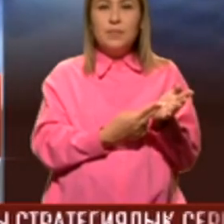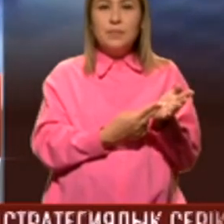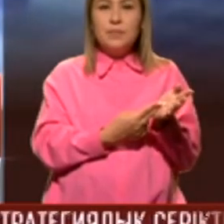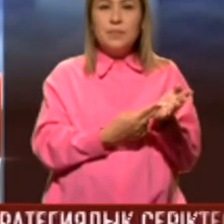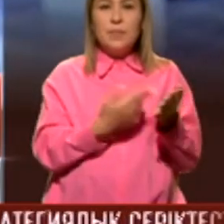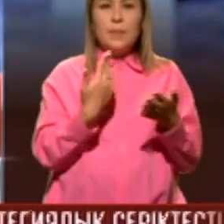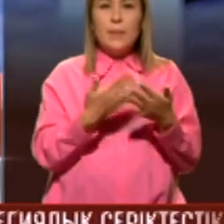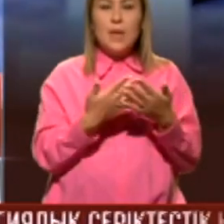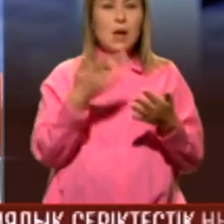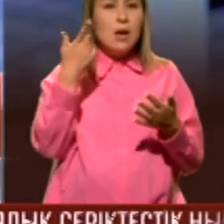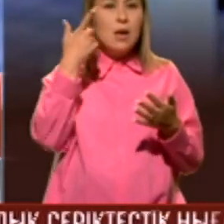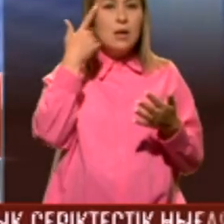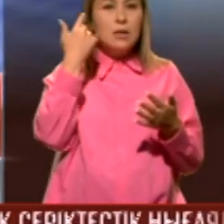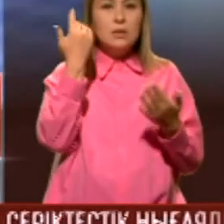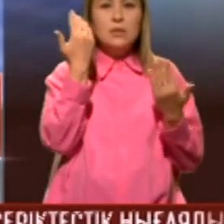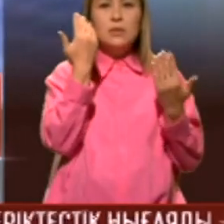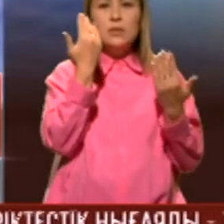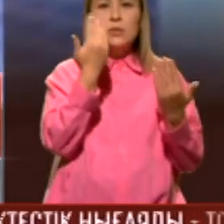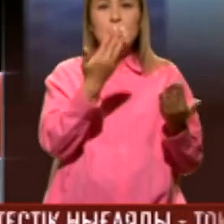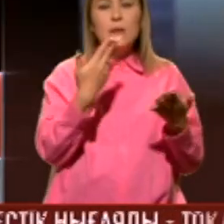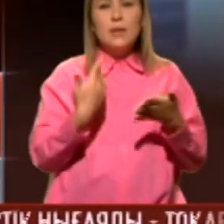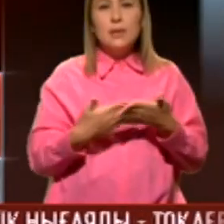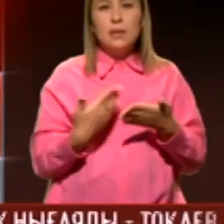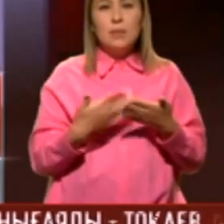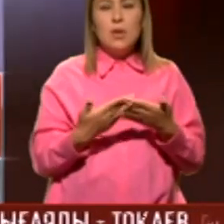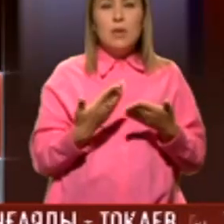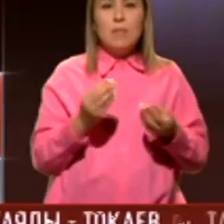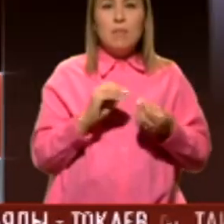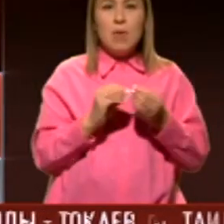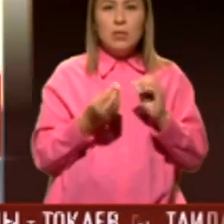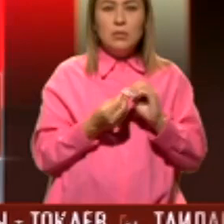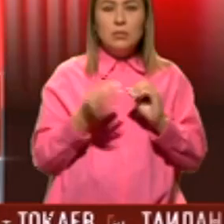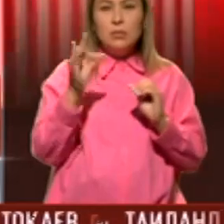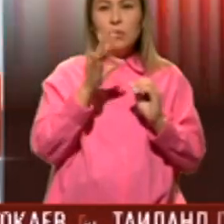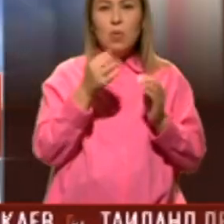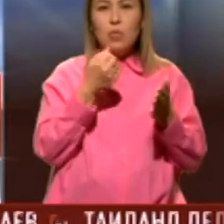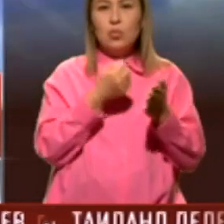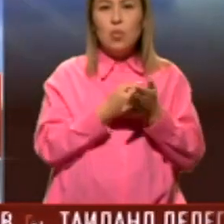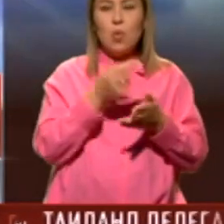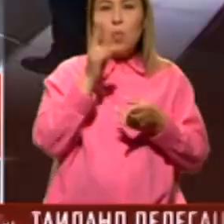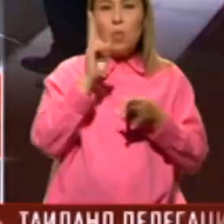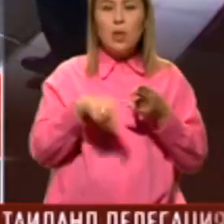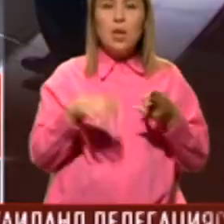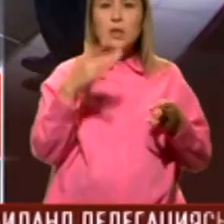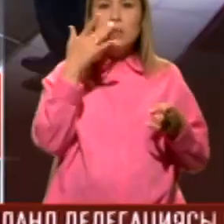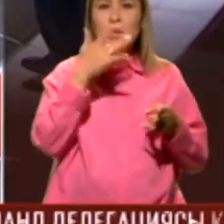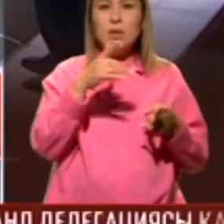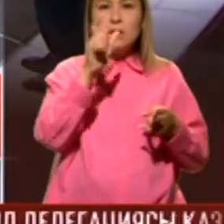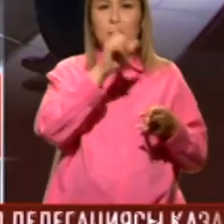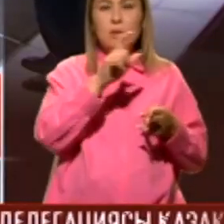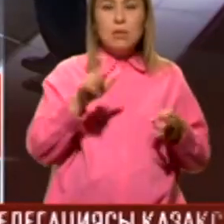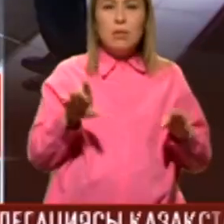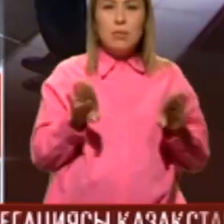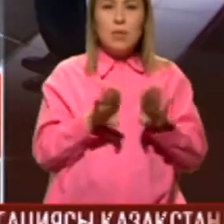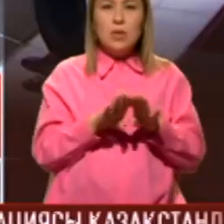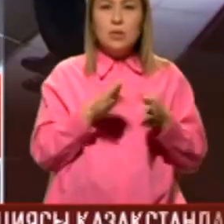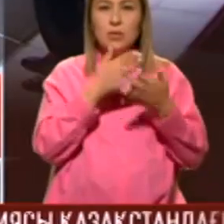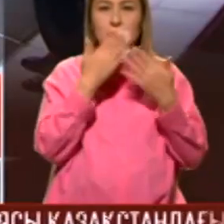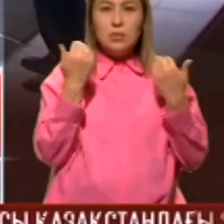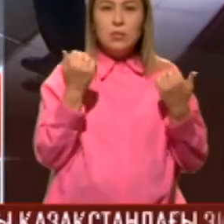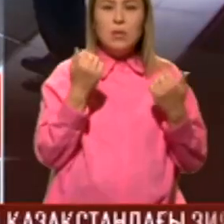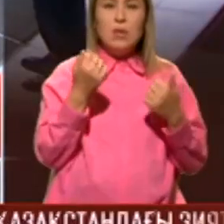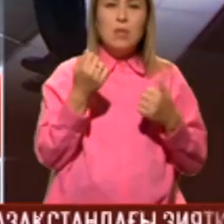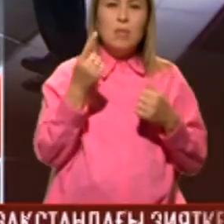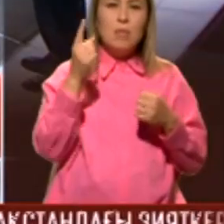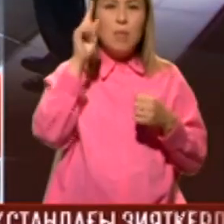елдің әсіресе Қырғызстандағы мысалы үшін осындай мәселені көтеріп аяғына дейін жеткізетін саясаткер қалмай кетті. Демагогия ғой,